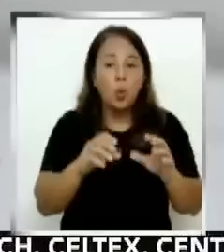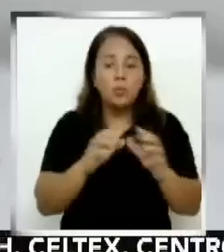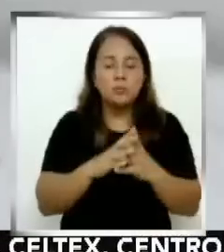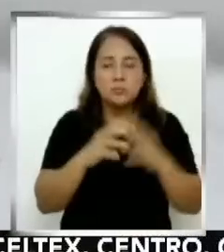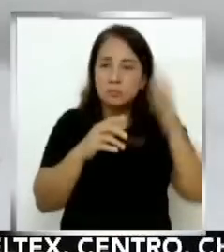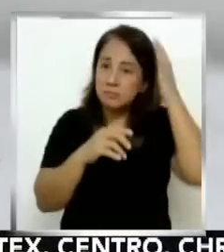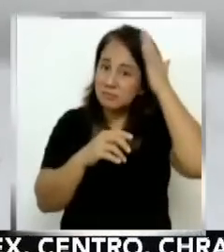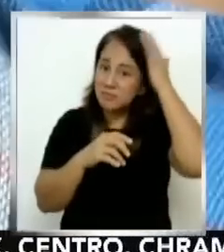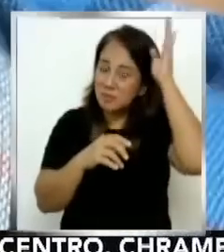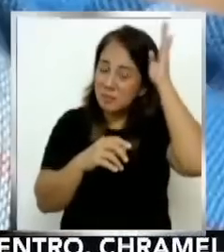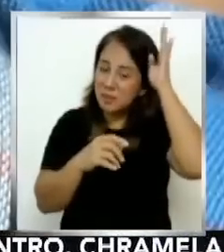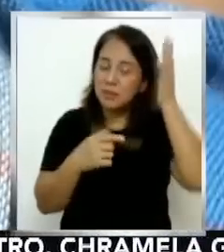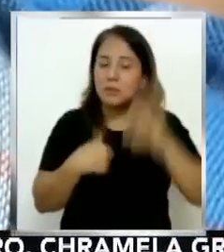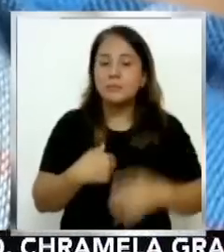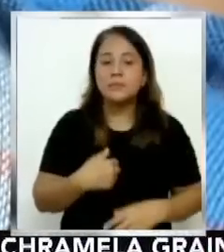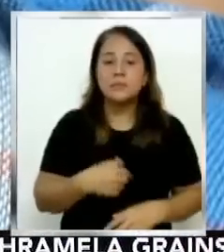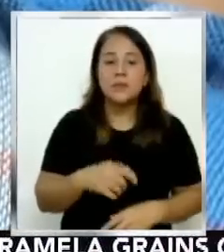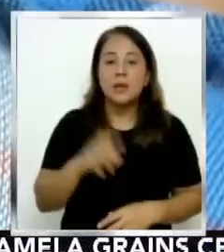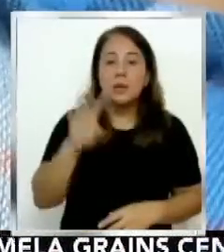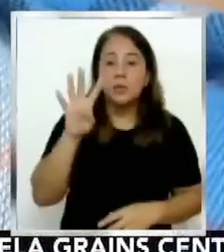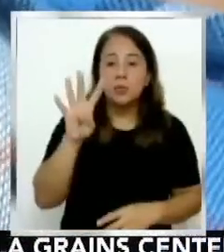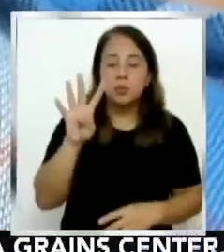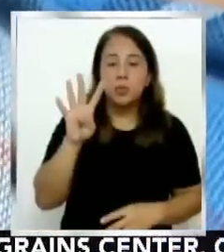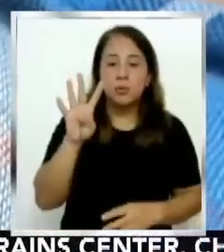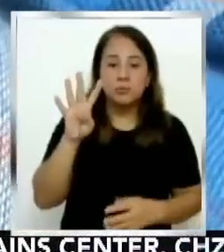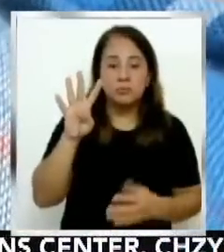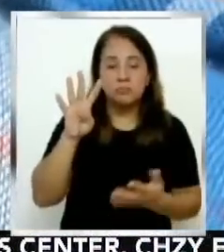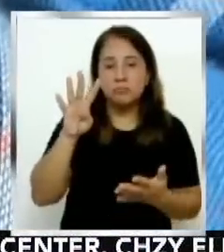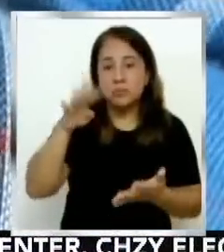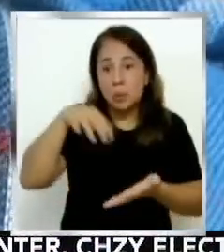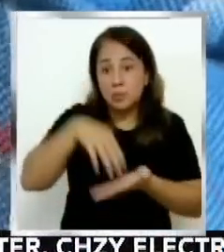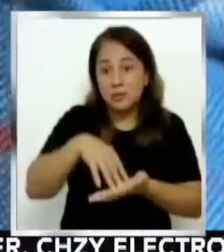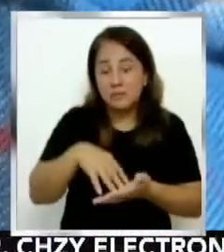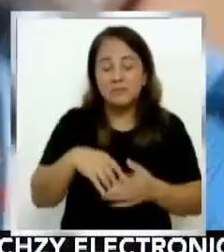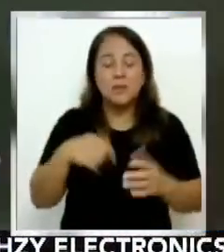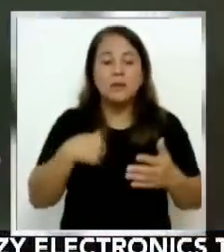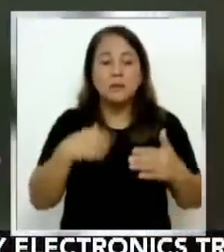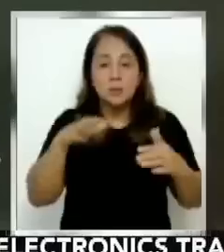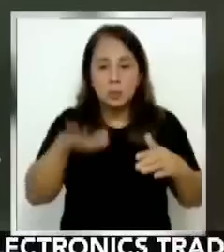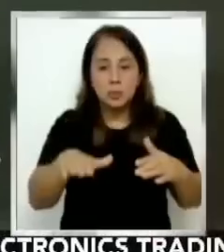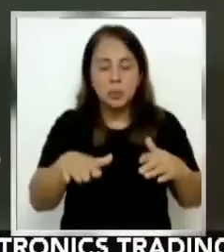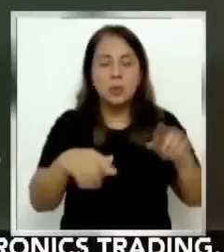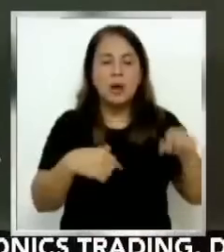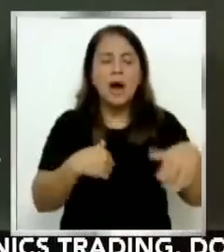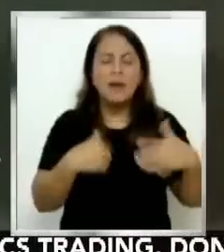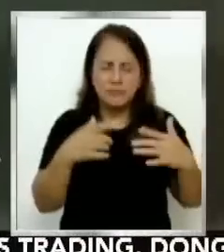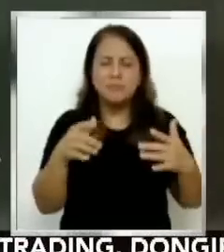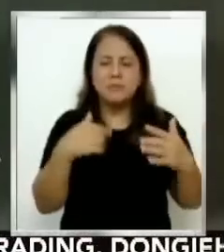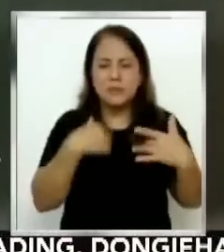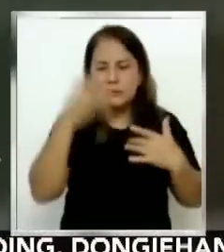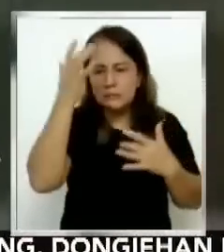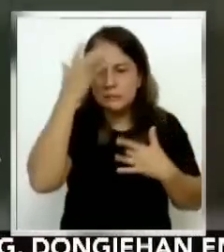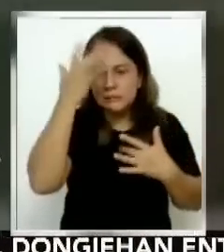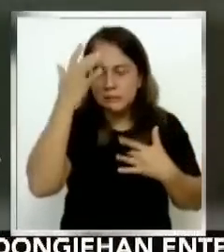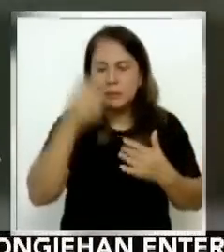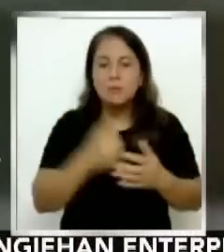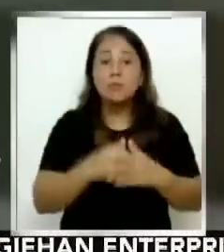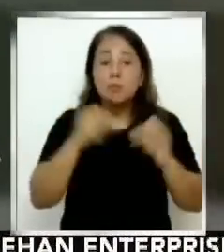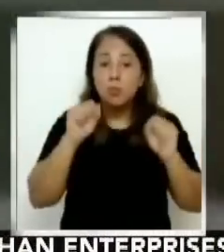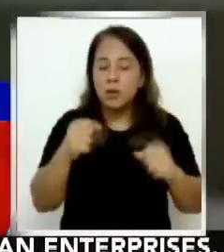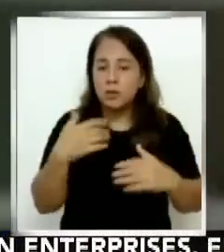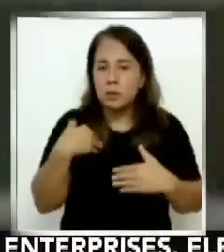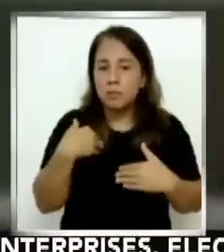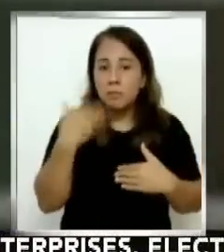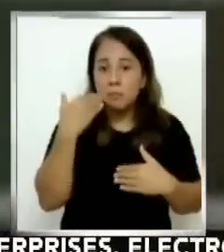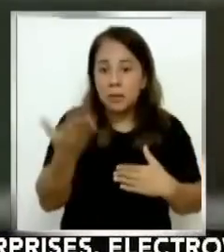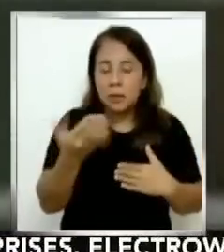bawat 4,000 newborn at 2,000 mas matandang bata ang nagkakasakit nito. Pwede itong ikamatay o maging sanhi ng disability